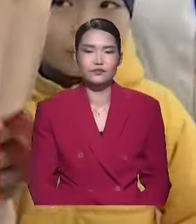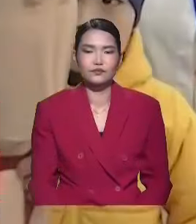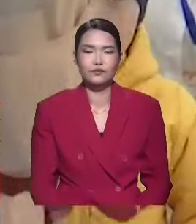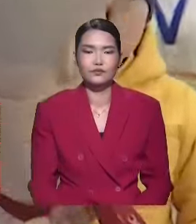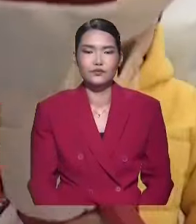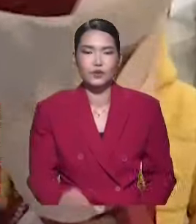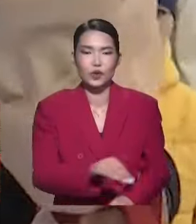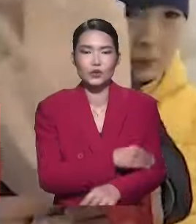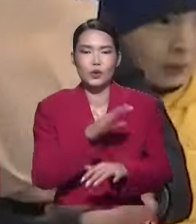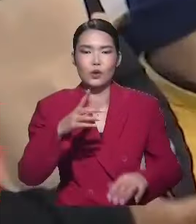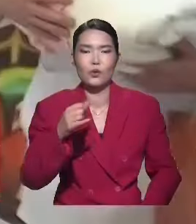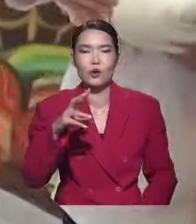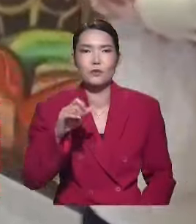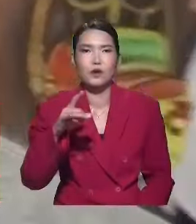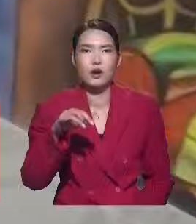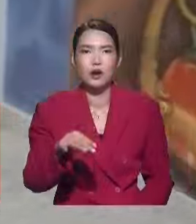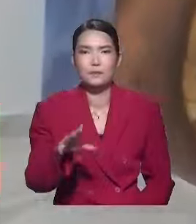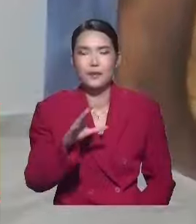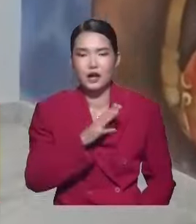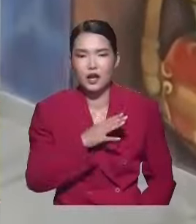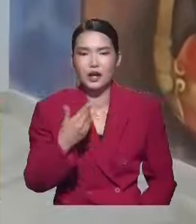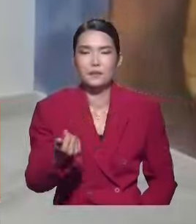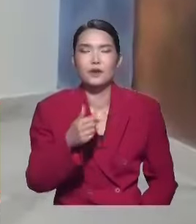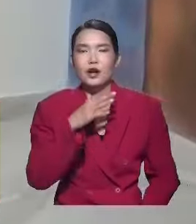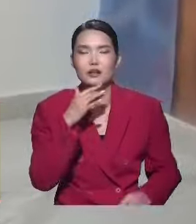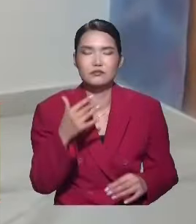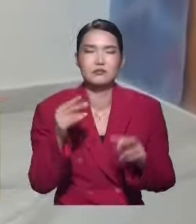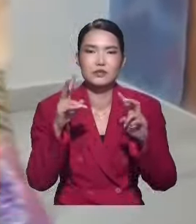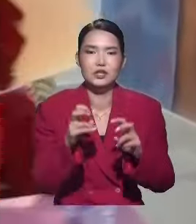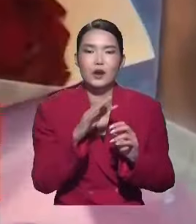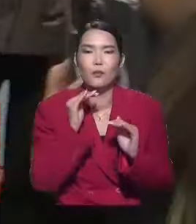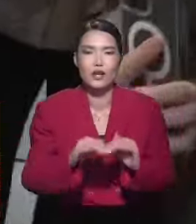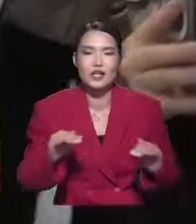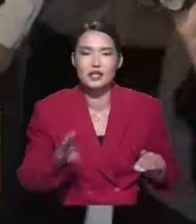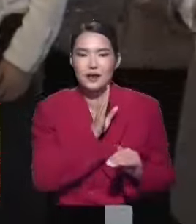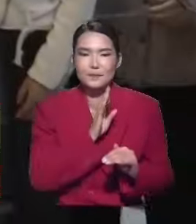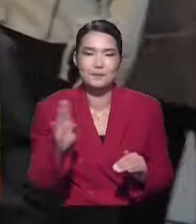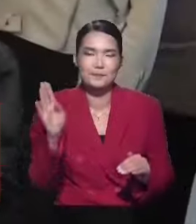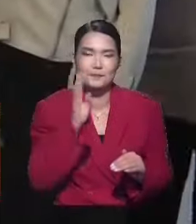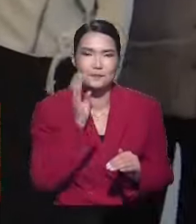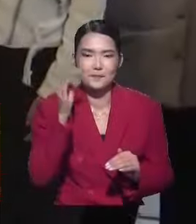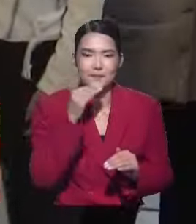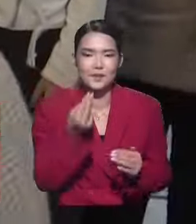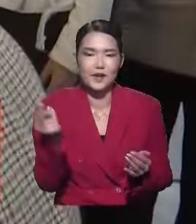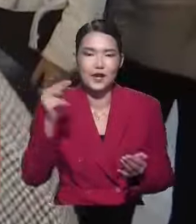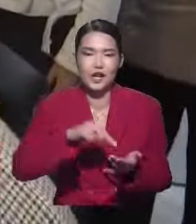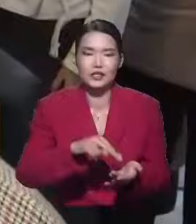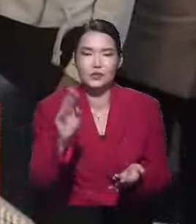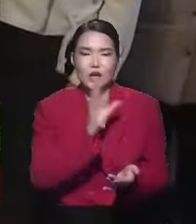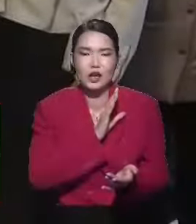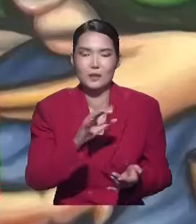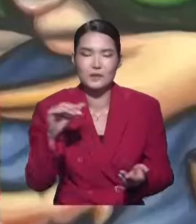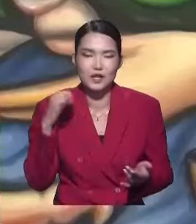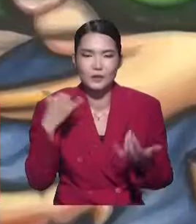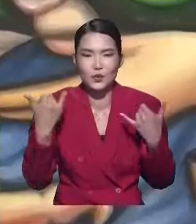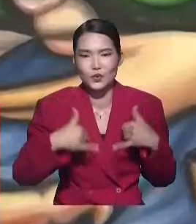Супруги Жалмухамбетова даже не подозревали, что станут многодетными родителями. У пары подрастает двое сыновей, а известие о тройне стало настоящим